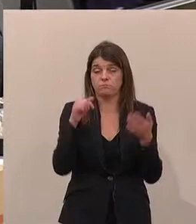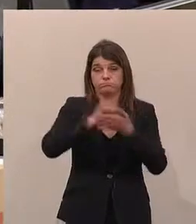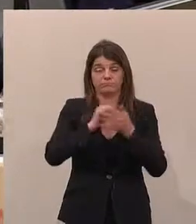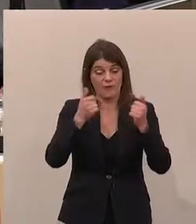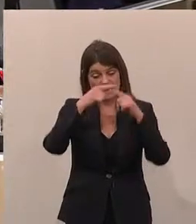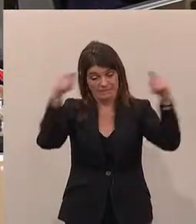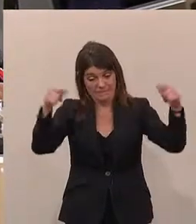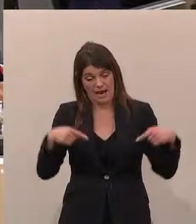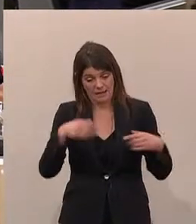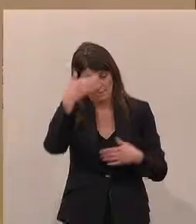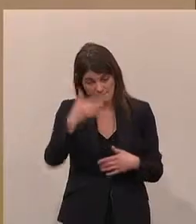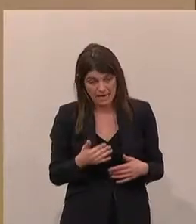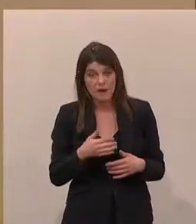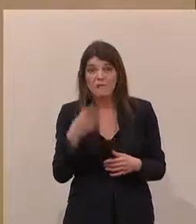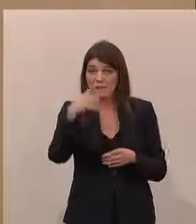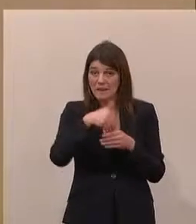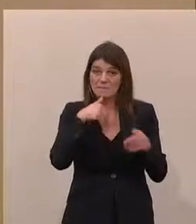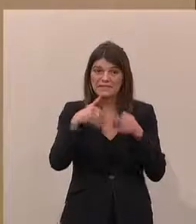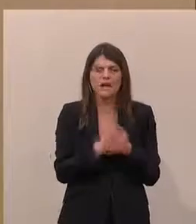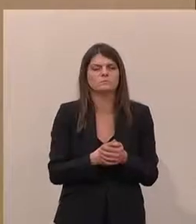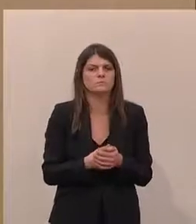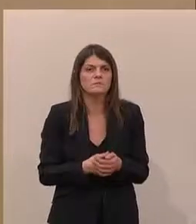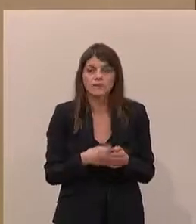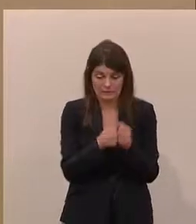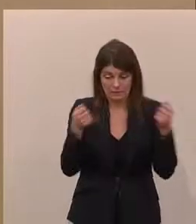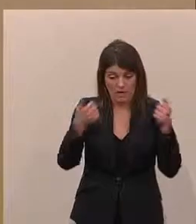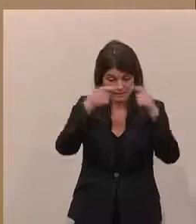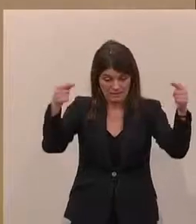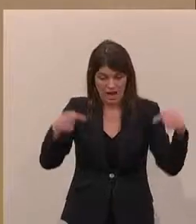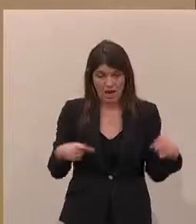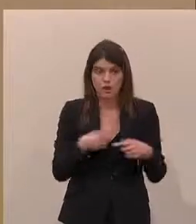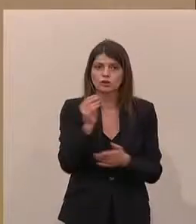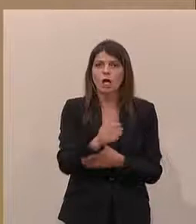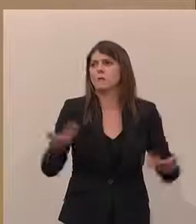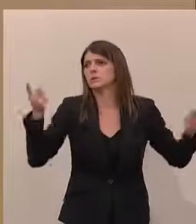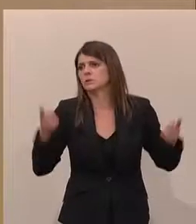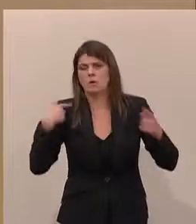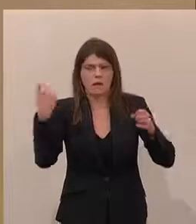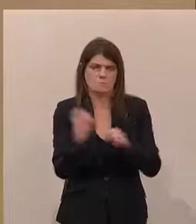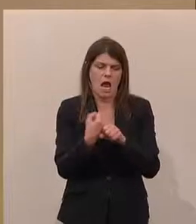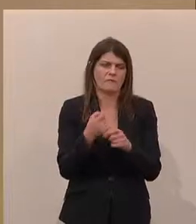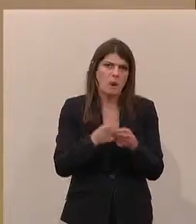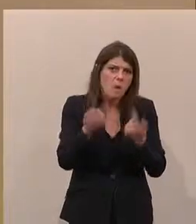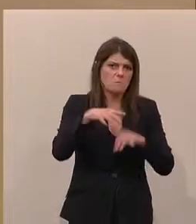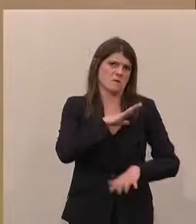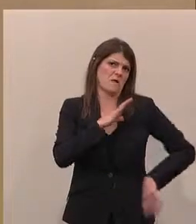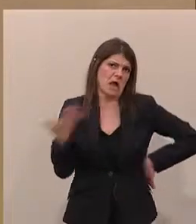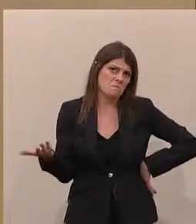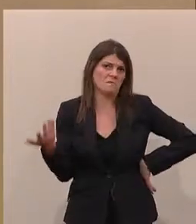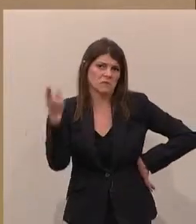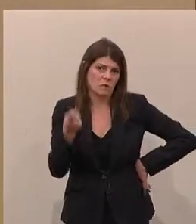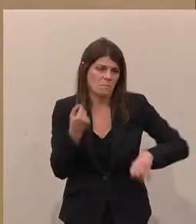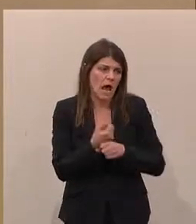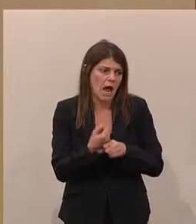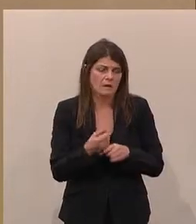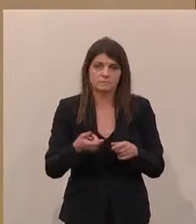des Innenministeriums. Diese ganzseitigen Inserate sagen, was soll man tun, wenn es einmal ganz gefährlich wird. Und da